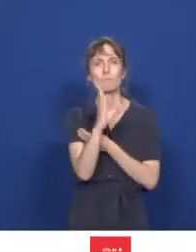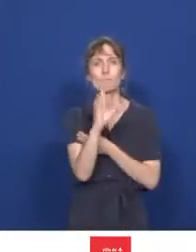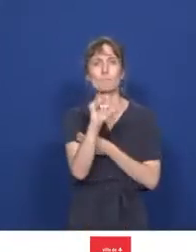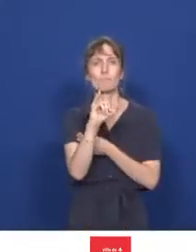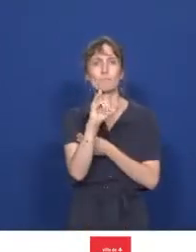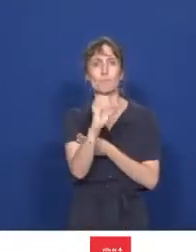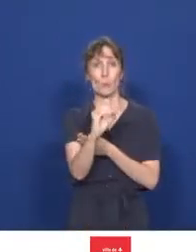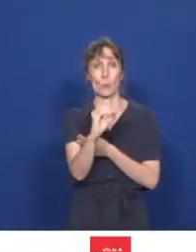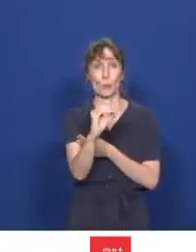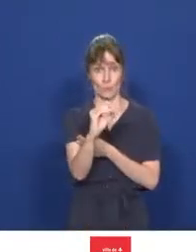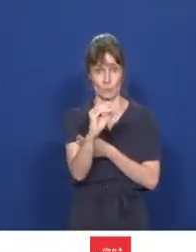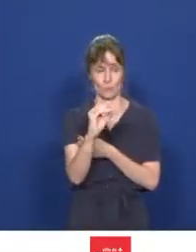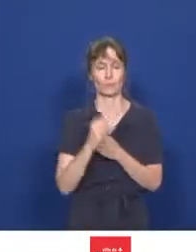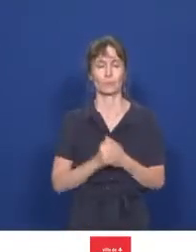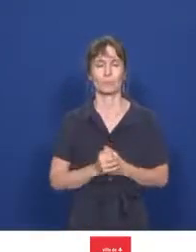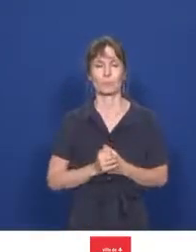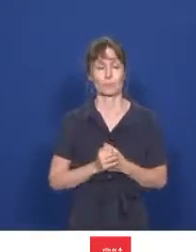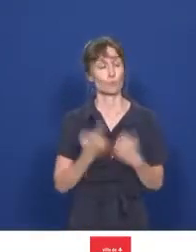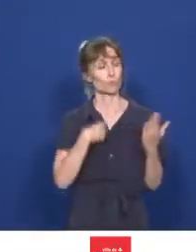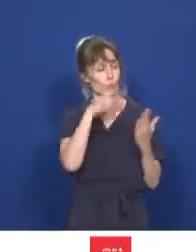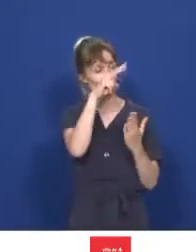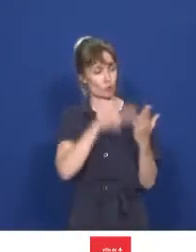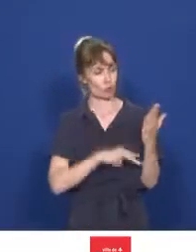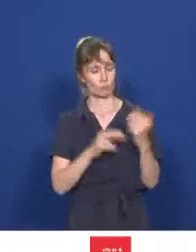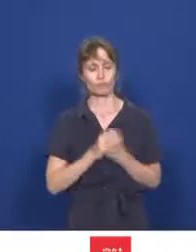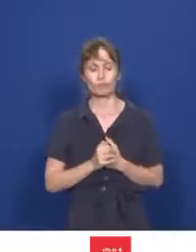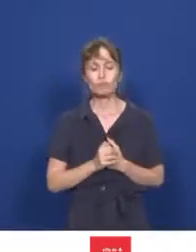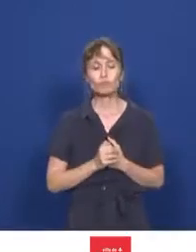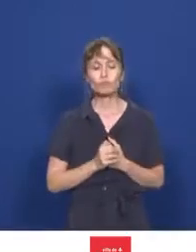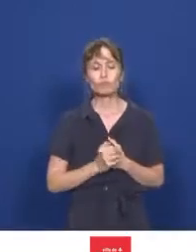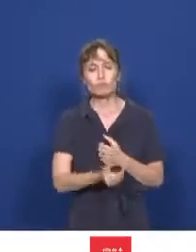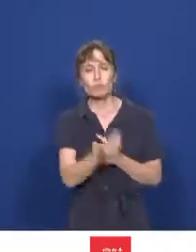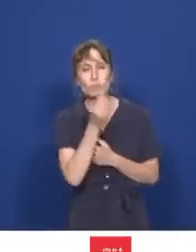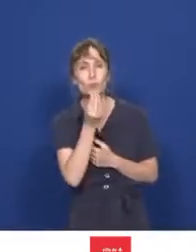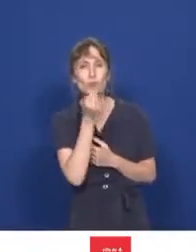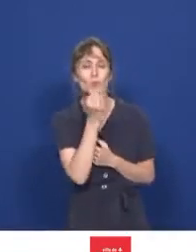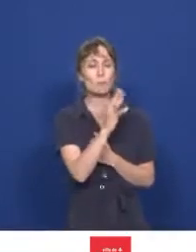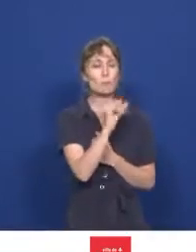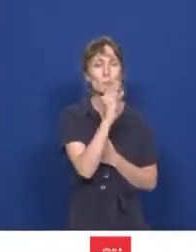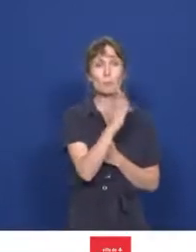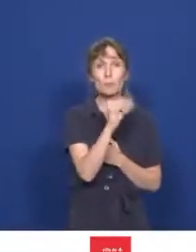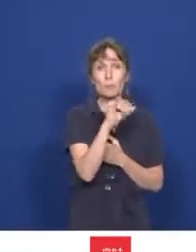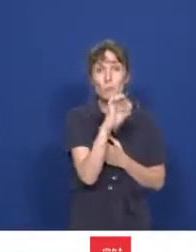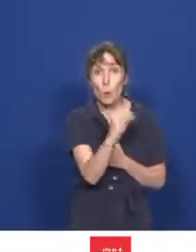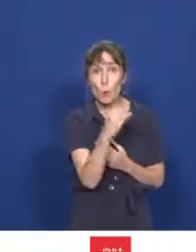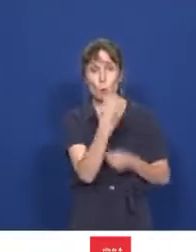Il est indiqué, je lis, 61% de produits bio ou de locaux dans l'ensemble des cantines.